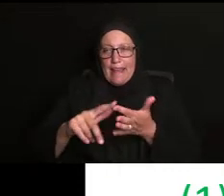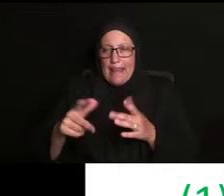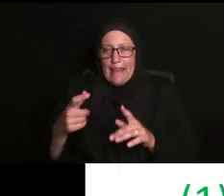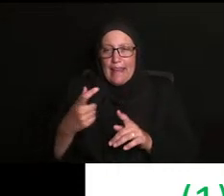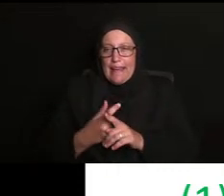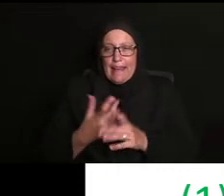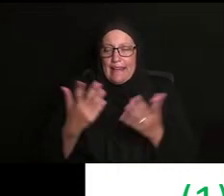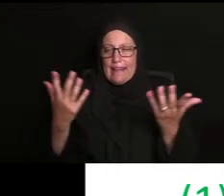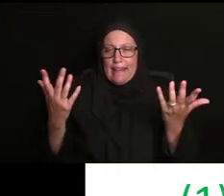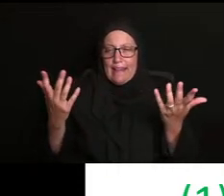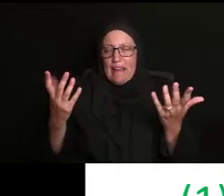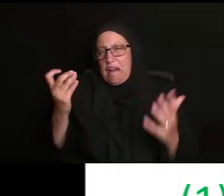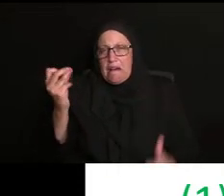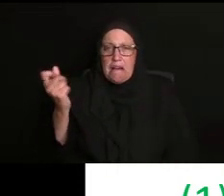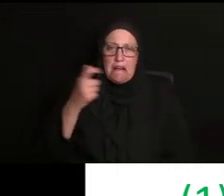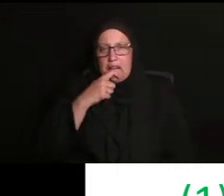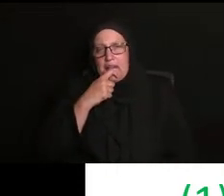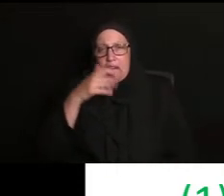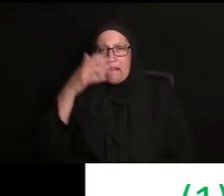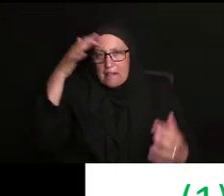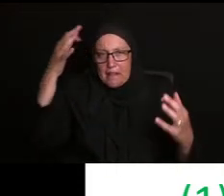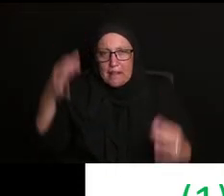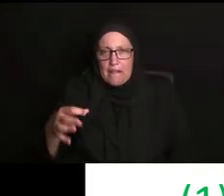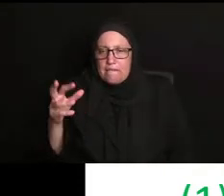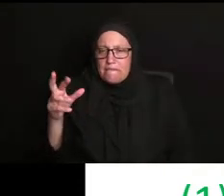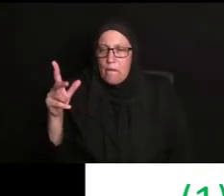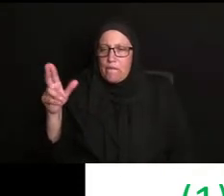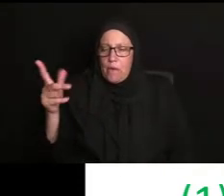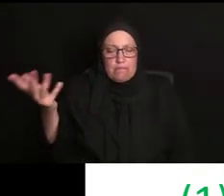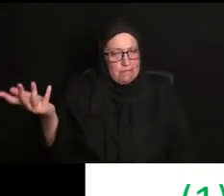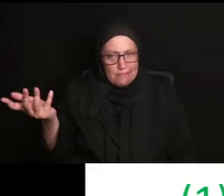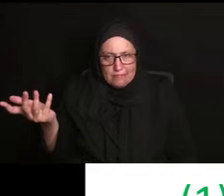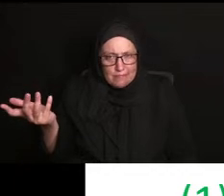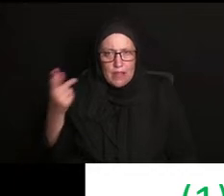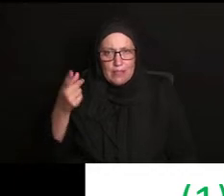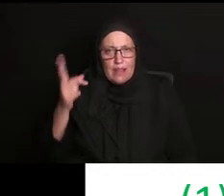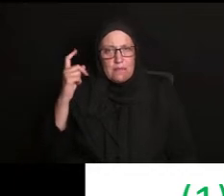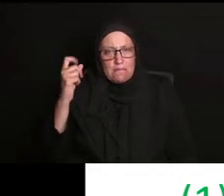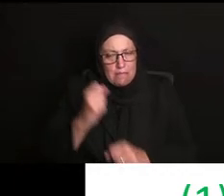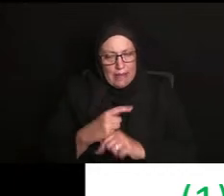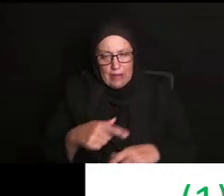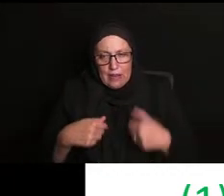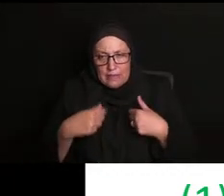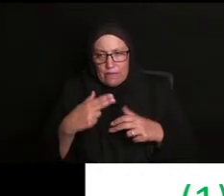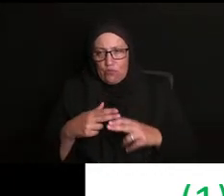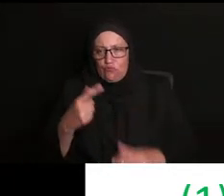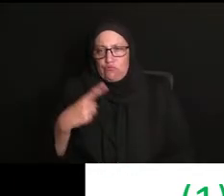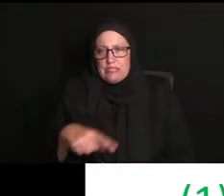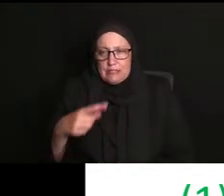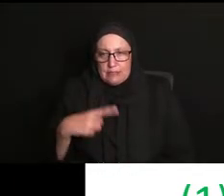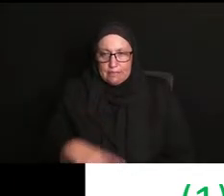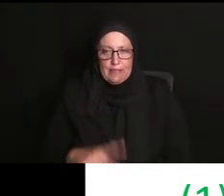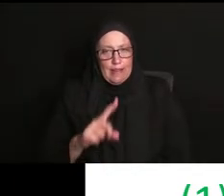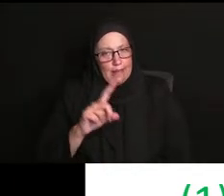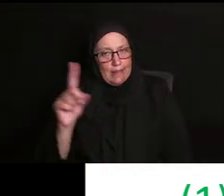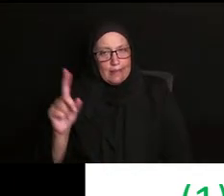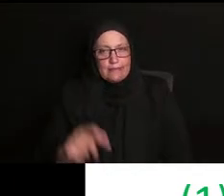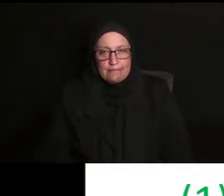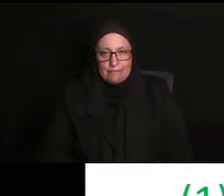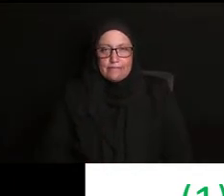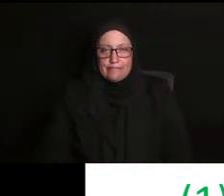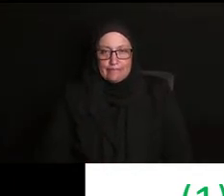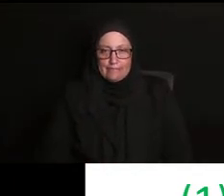heck, like it was just made. There's no real purpose to this creation. لَا. And then the next conclusion is